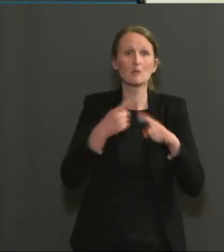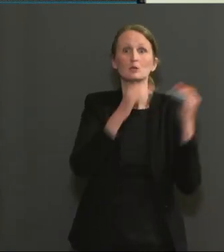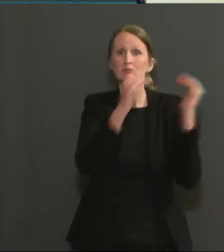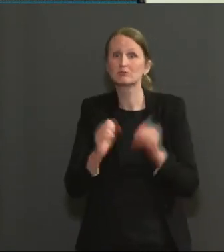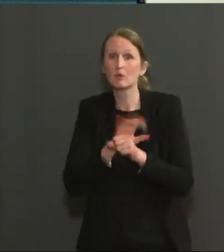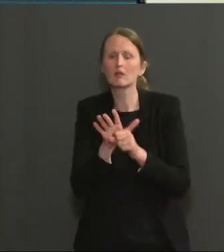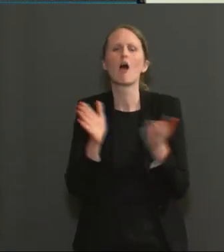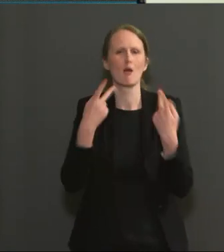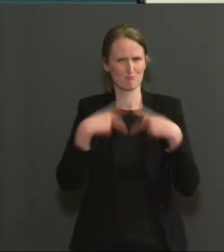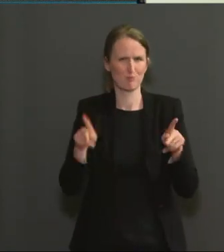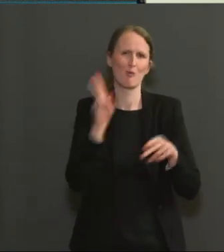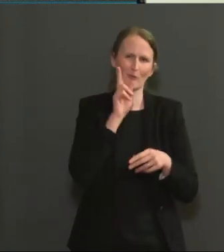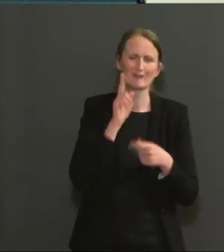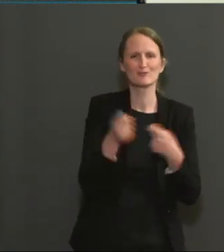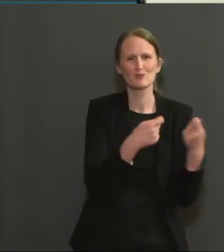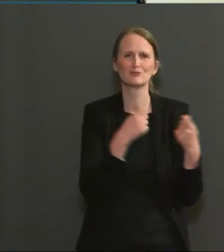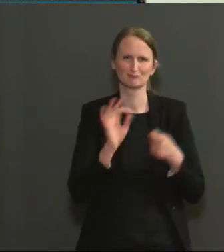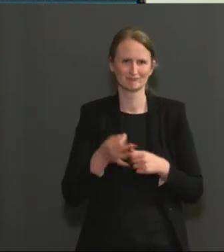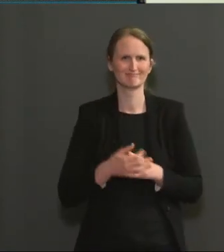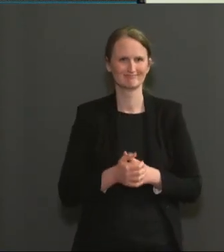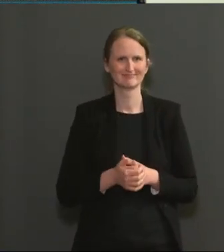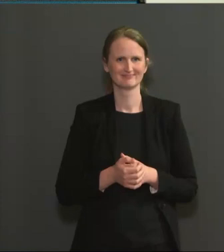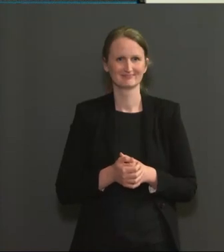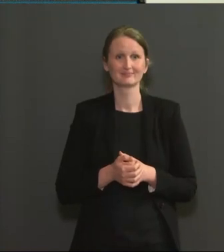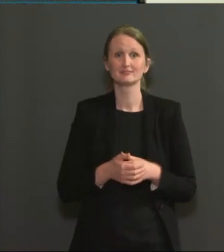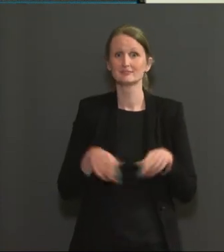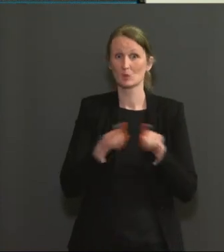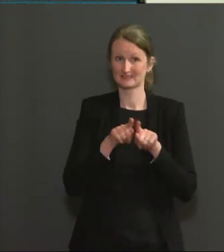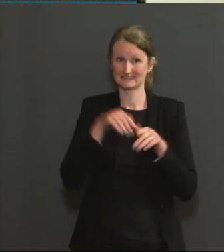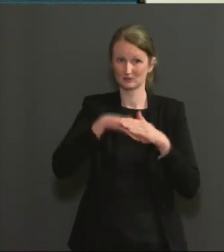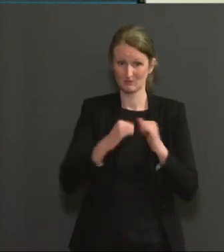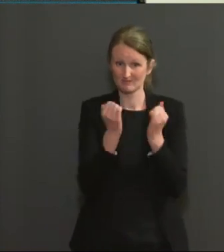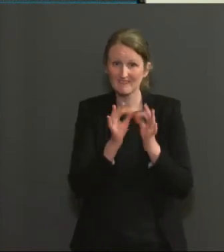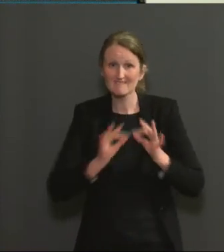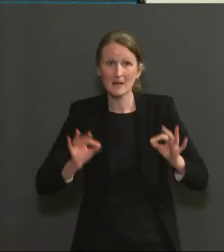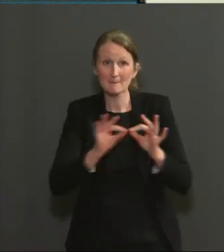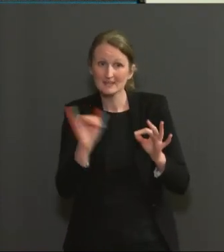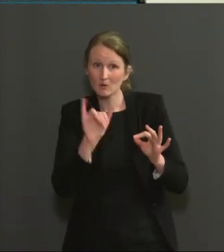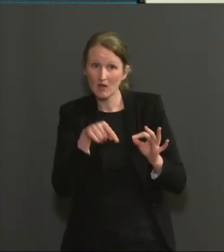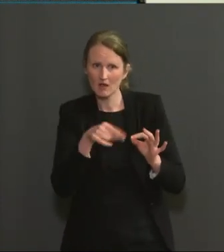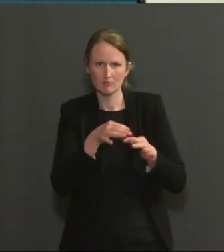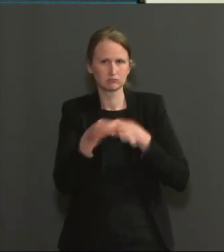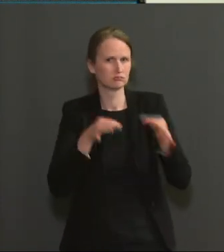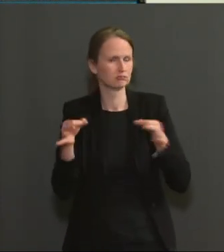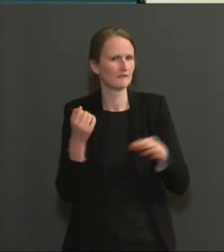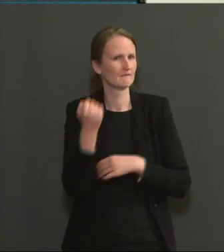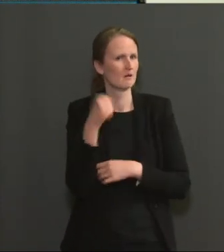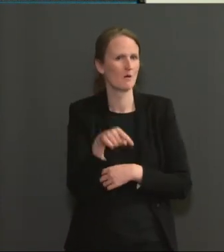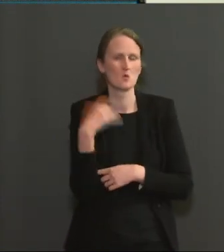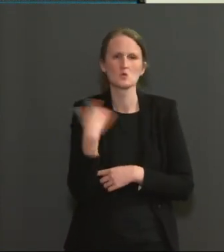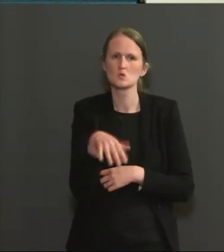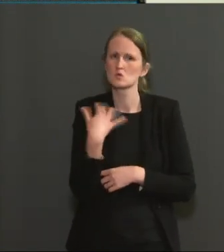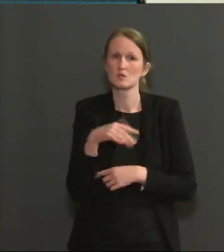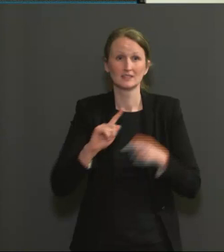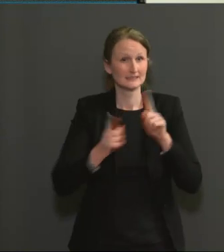contaminé si on se passe vraiment essayer au maximum d'appliquer la règle d'avoir un seul contact proche et pour ceux qui